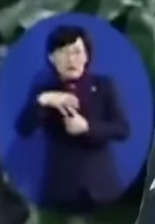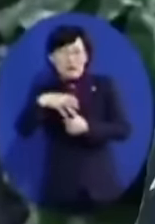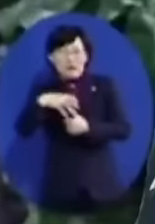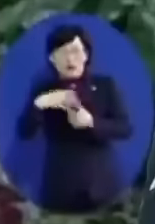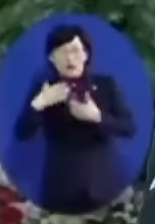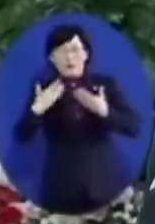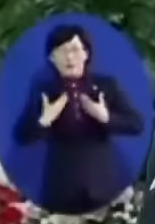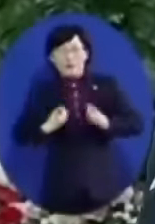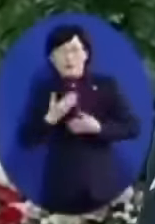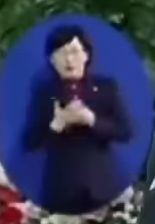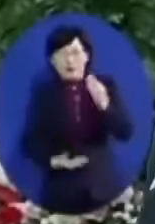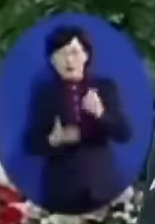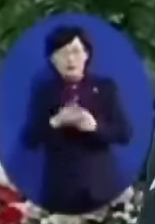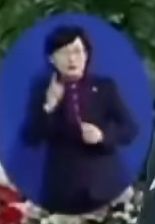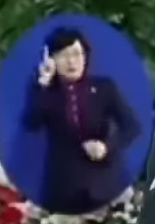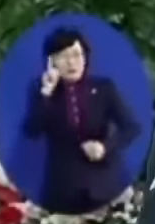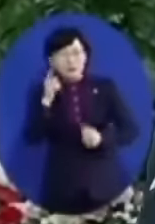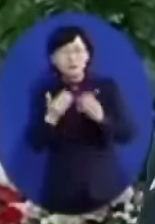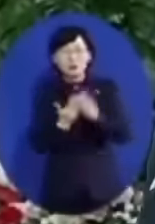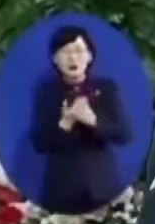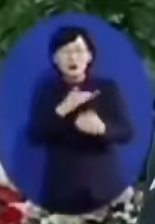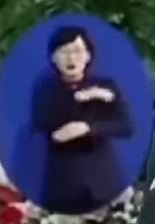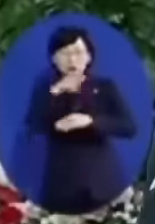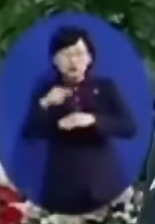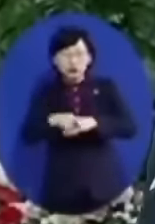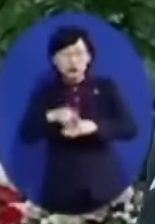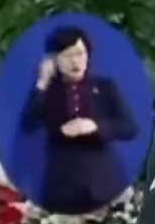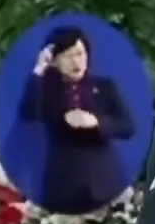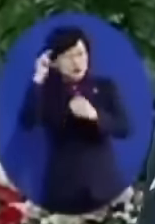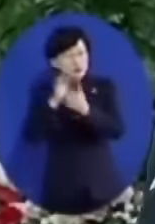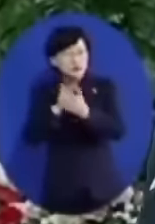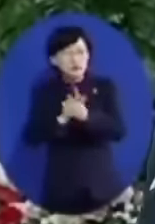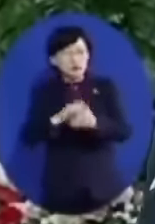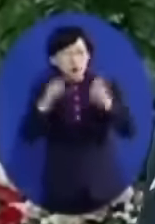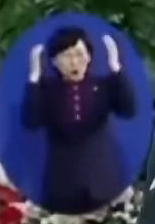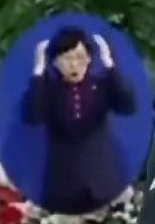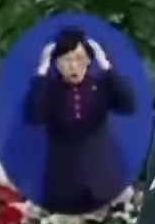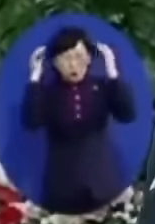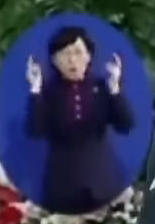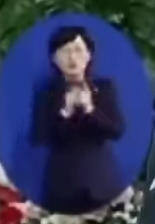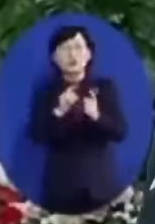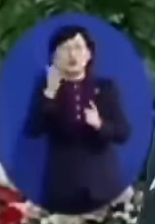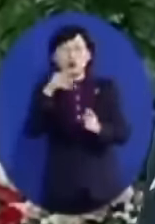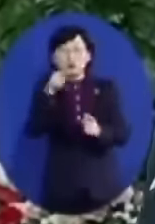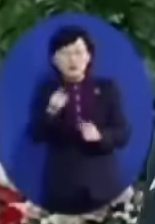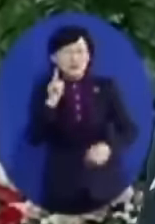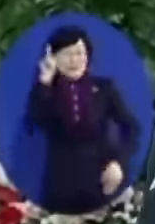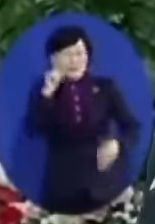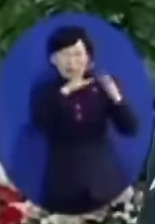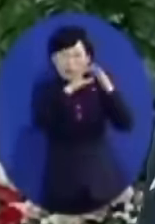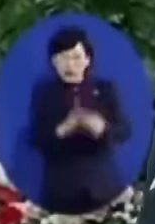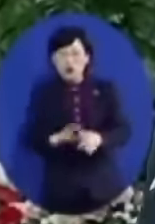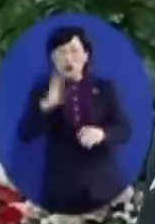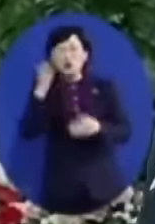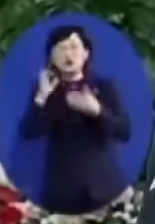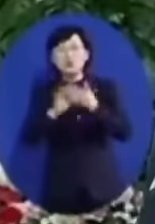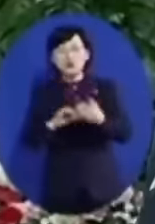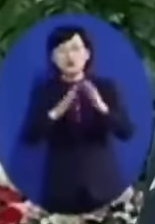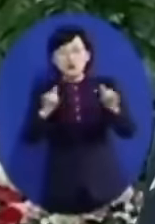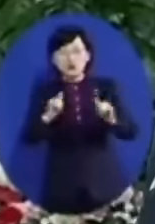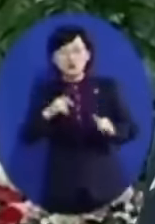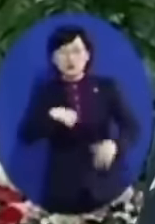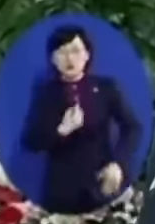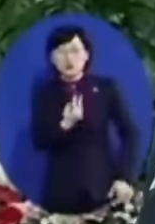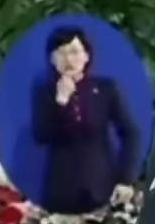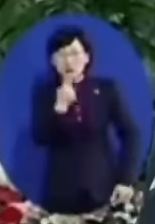이로 인해 사람들은 스트레스에 걸려 육체적, 정신적 고통을 당하게 됩니다. 이러한 스트레스가 지속되면 사람들은 자신의